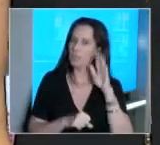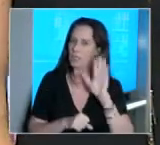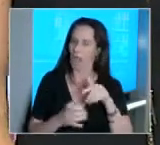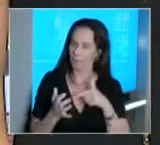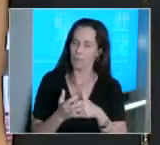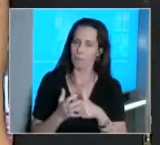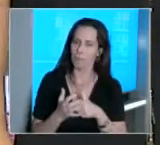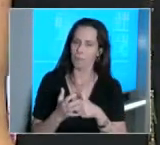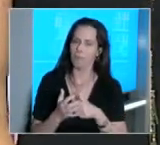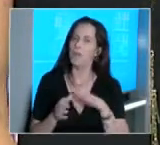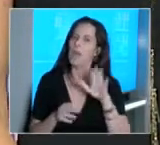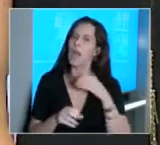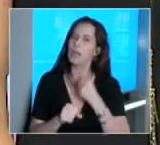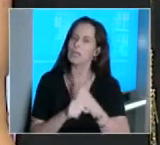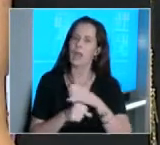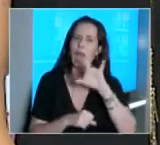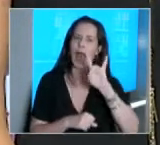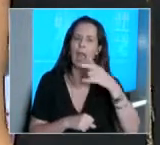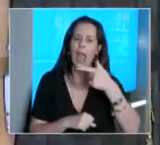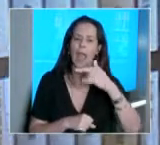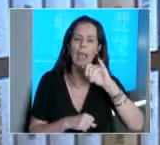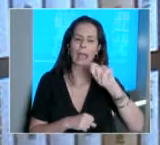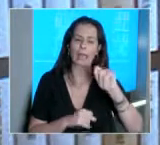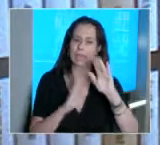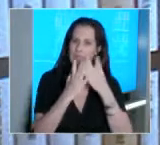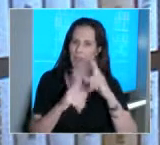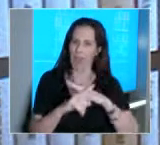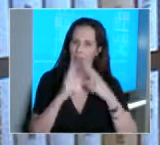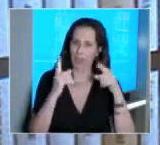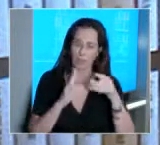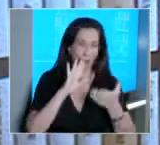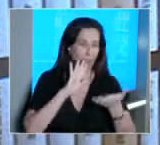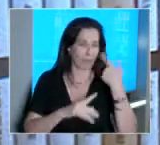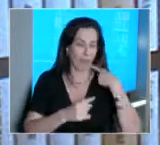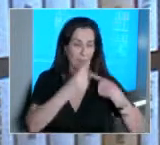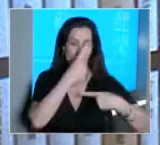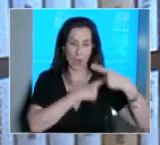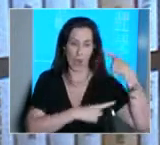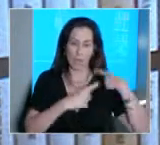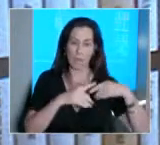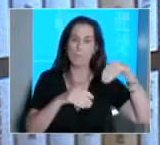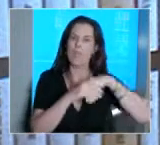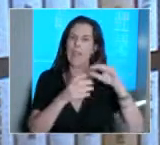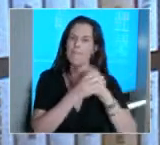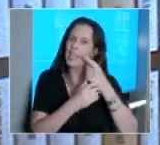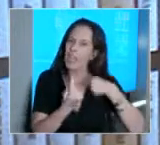דרמטורגיה לעיבוד שעשתה חגית רחבי לספר אחר שלו, אני מדברת על לפני כמה שנים, על בן חברים.